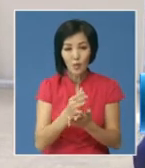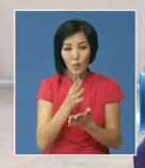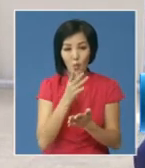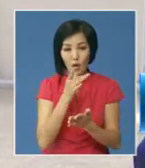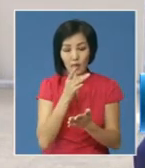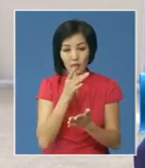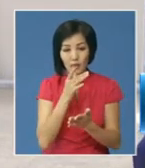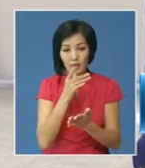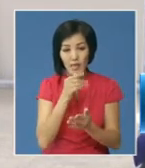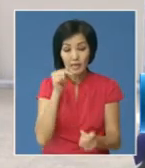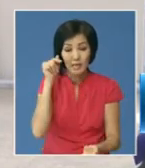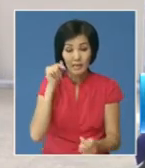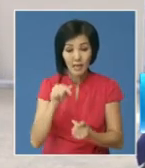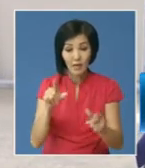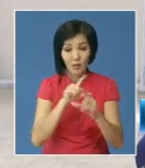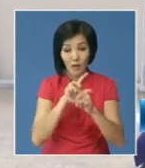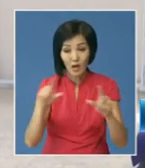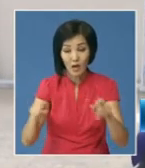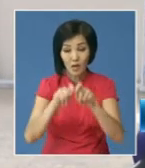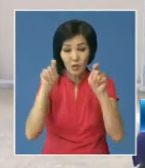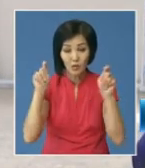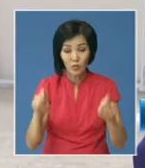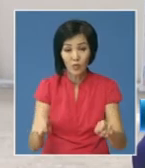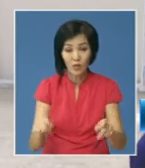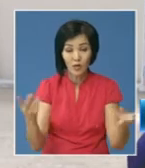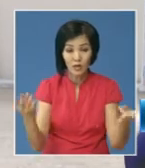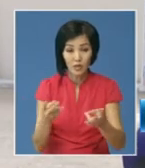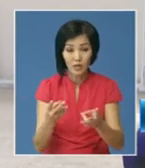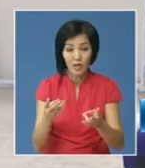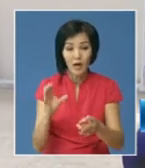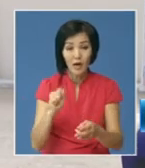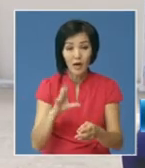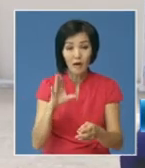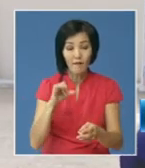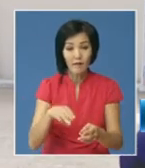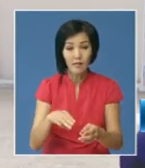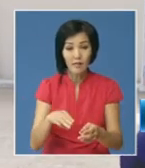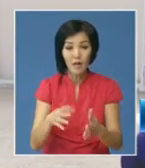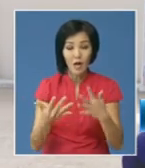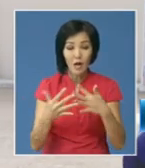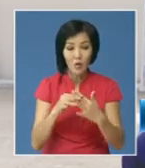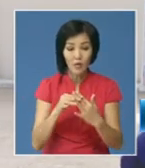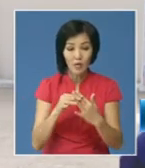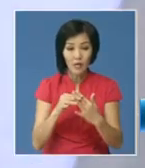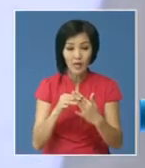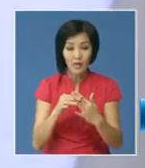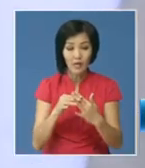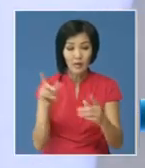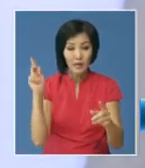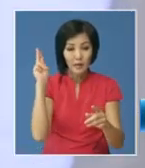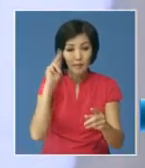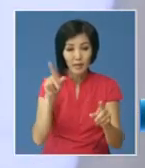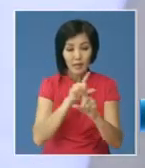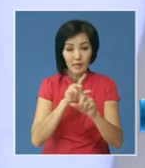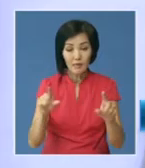игерілуі. Мәселен, бүгін осы Ават, еңбекші қазақ ауданындағы, Ават ауылындағы мектептің